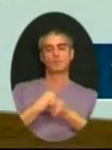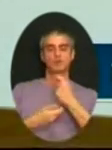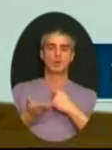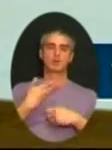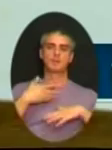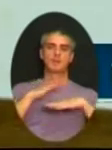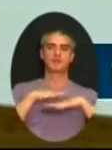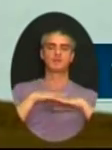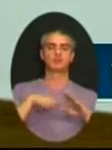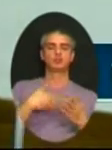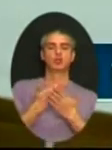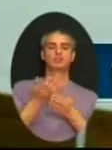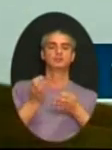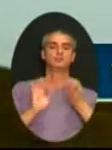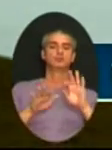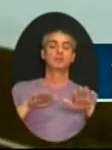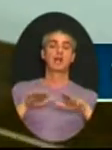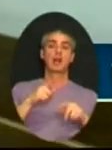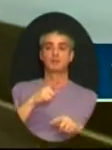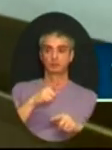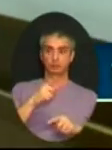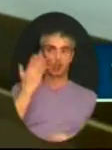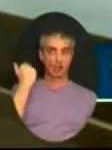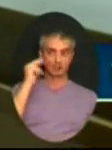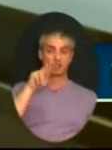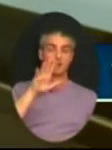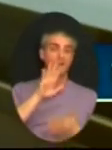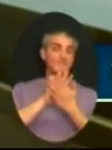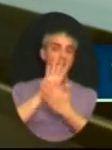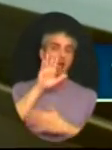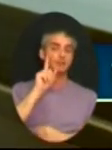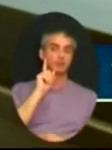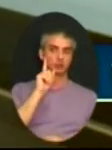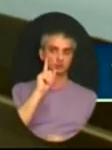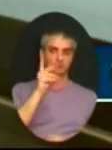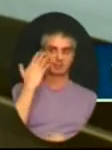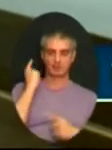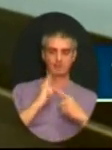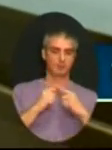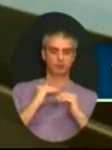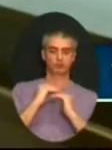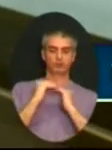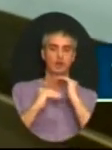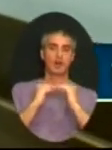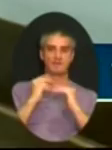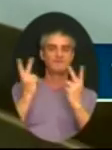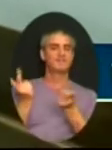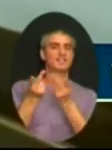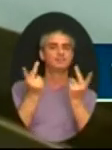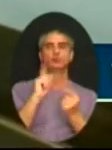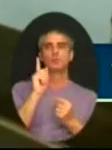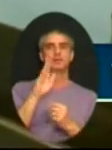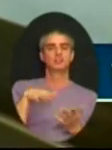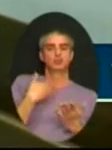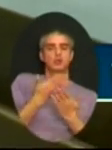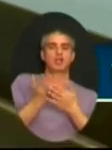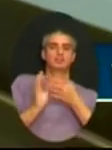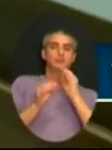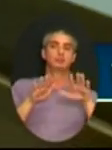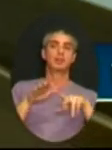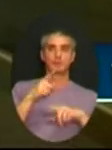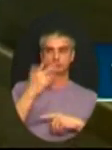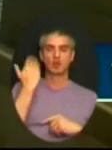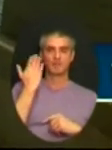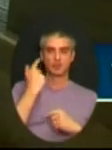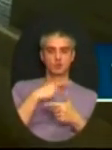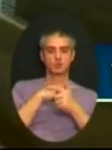המינוי של היועץ המשפטי לממשלה. אז 2015, זה היה בדיוק השלב שבו חיפשו יועץ משפטי לממשלה,